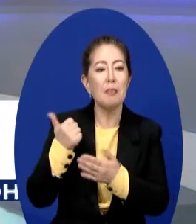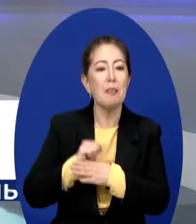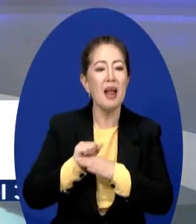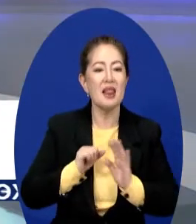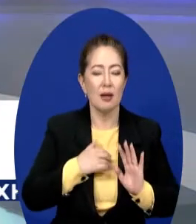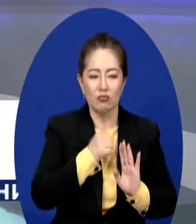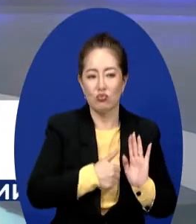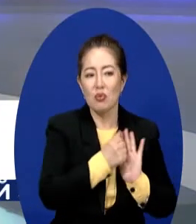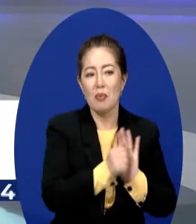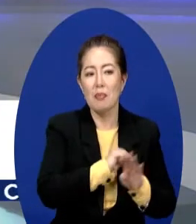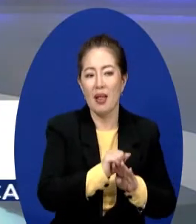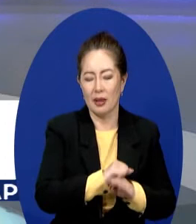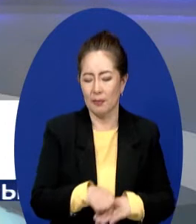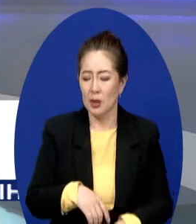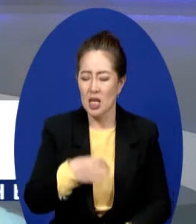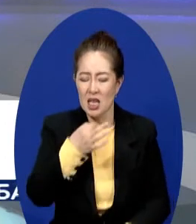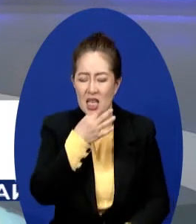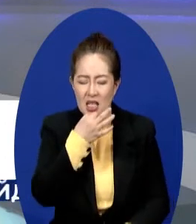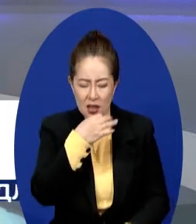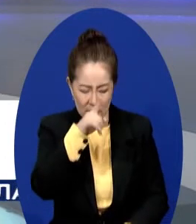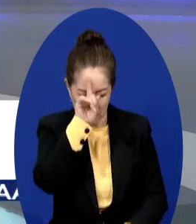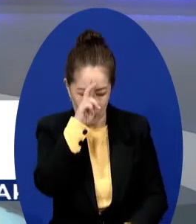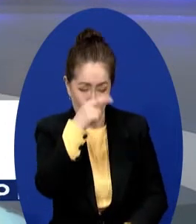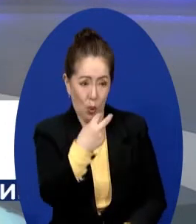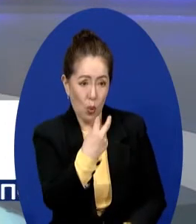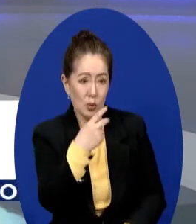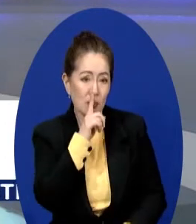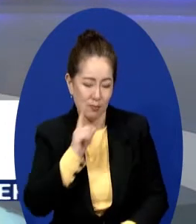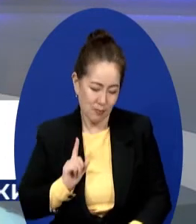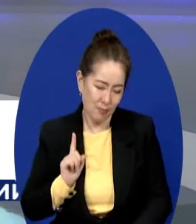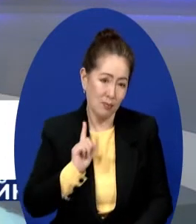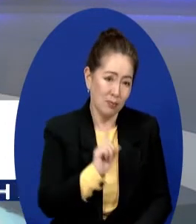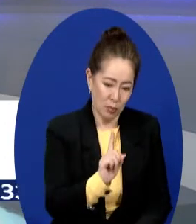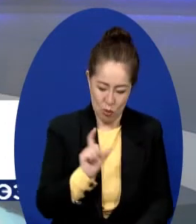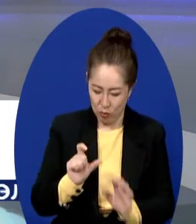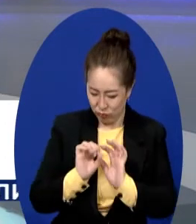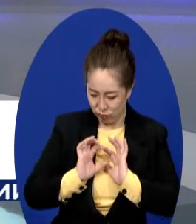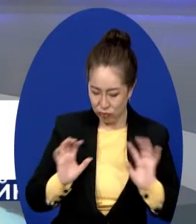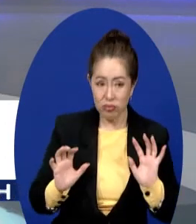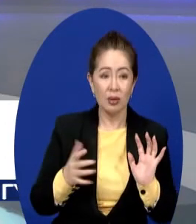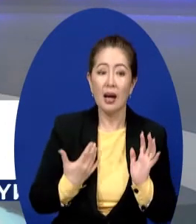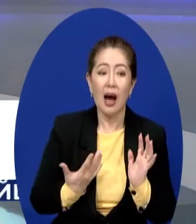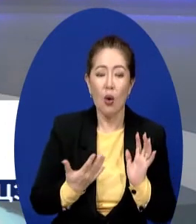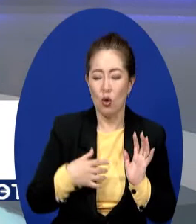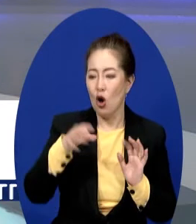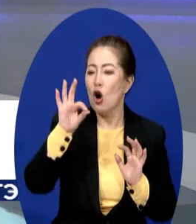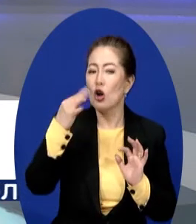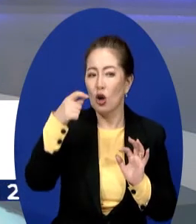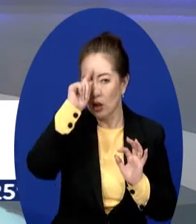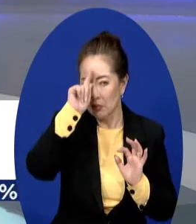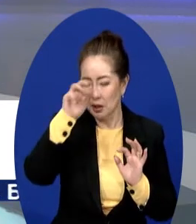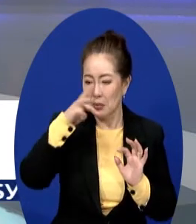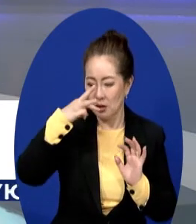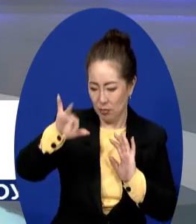Урчлан сэргийлэх үзлэг онцлогоонд хамрагдж байгаа иргэдийн хувьд өрхийн эмнэлгээс мэдээлэл очихыг хүлээн эсвэл яаралтайгаар шинжилгээндээ хамрагдъя